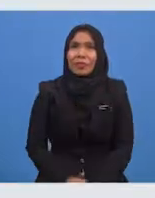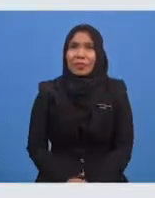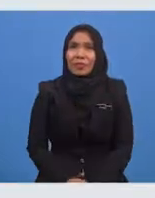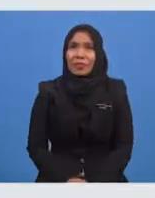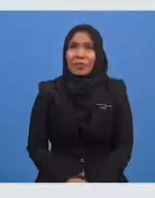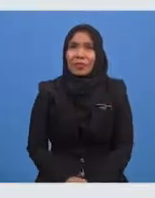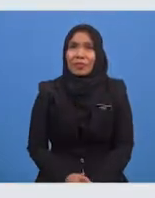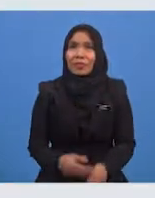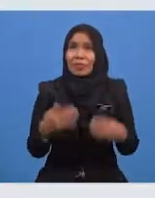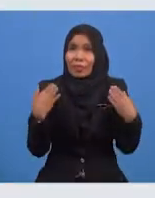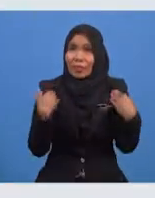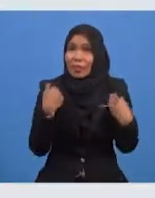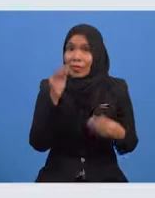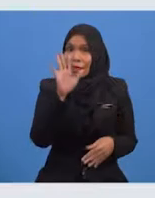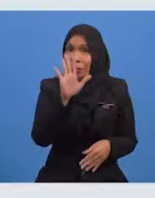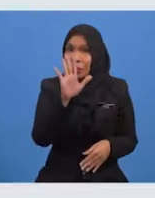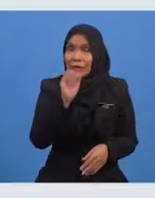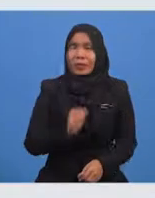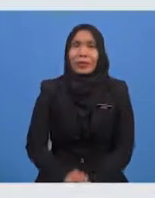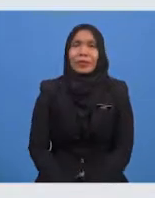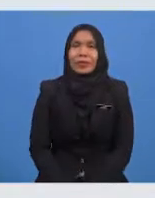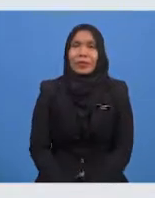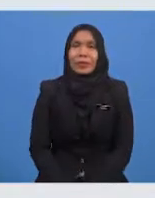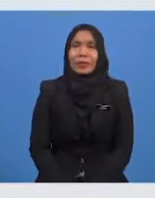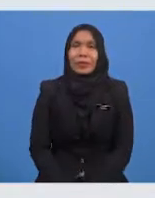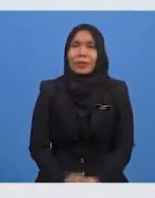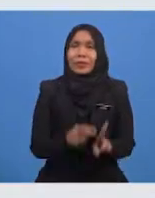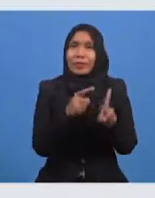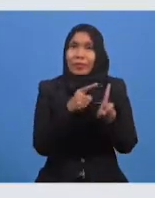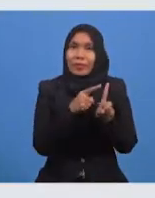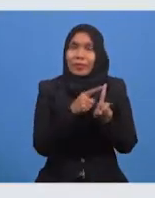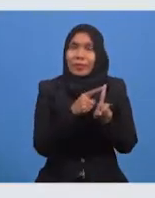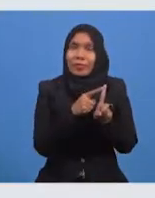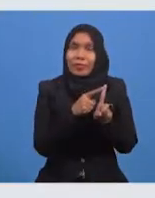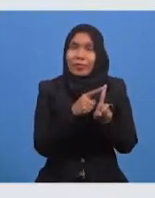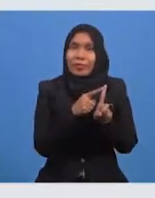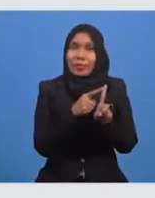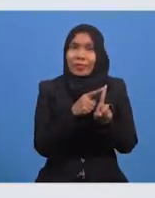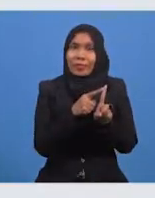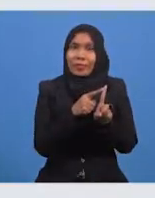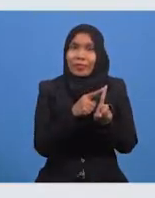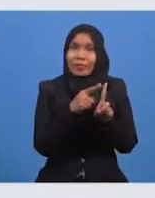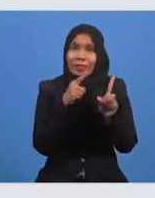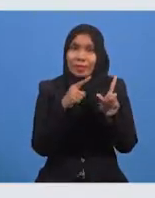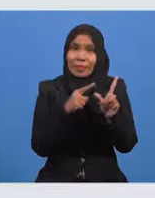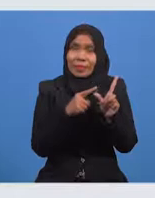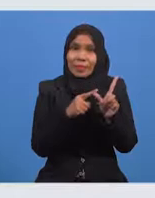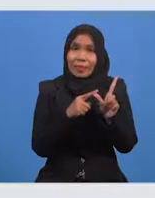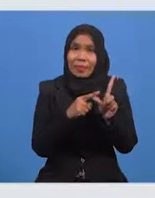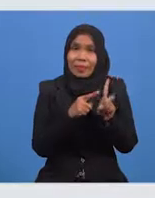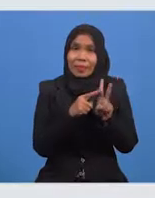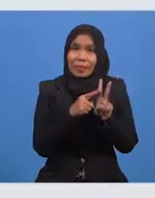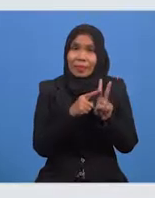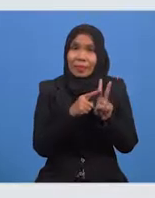kepada 5, iaitu pertama, gaya pengurusan laissez-faire, gaya pengurusan sokongan,